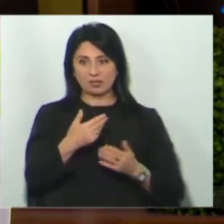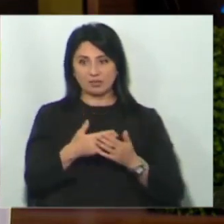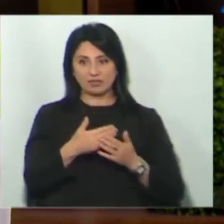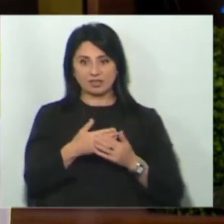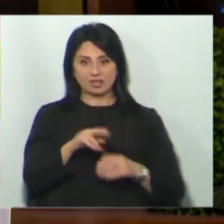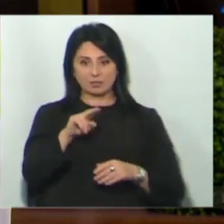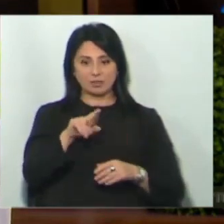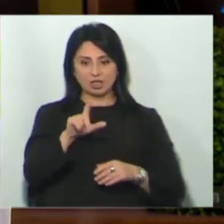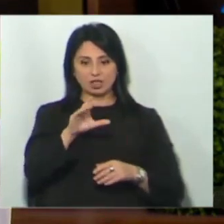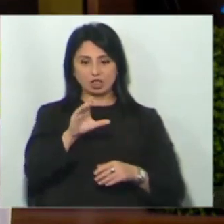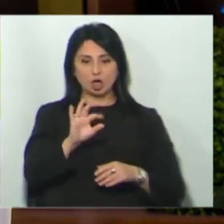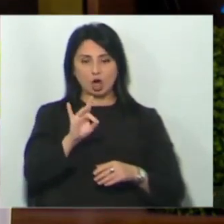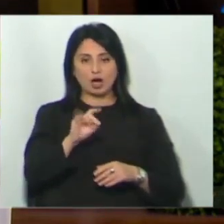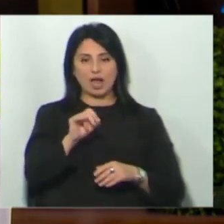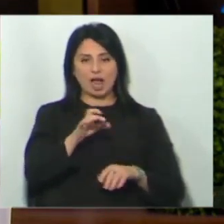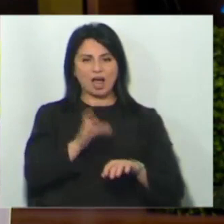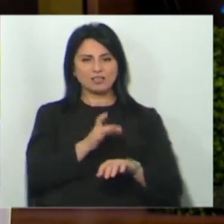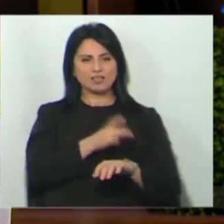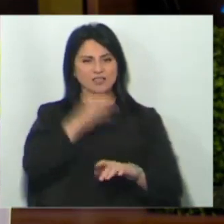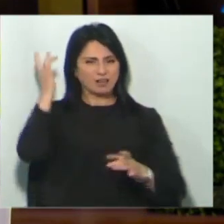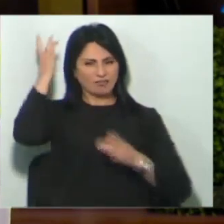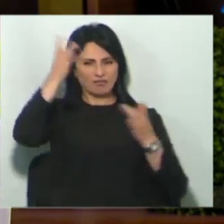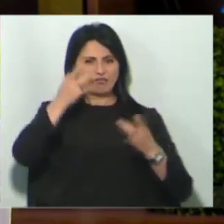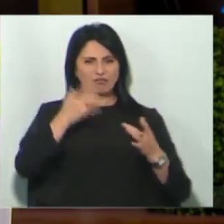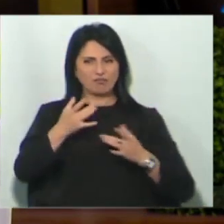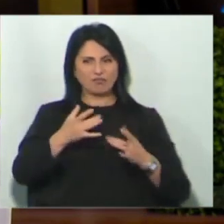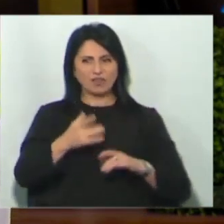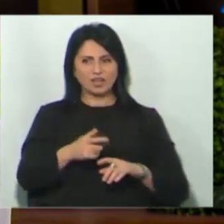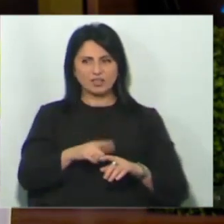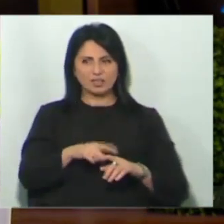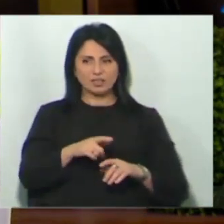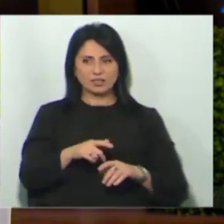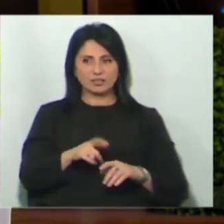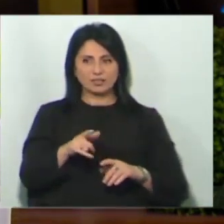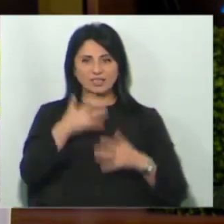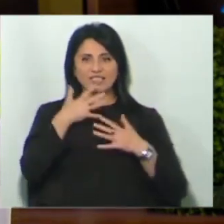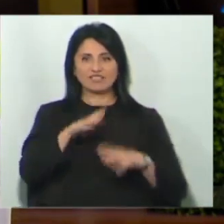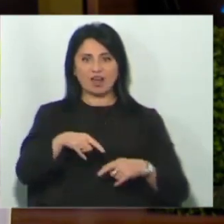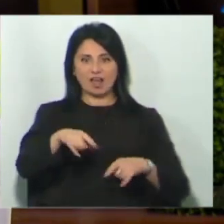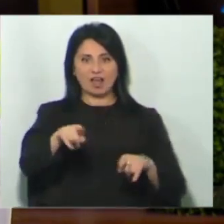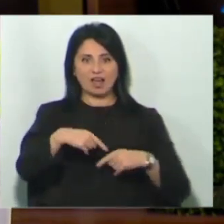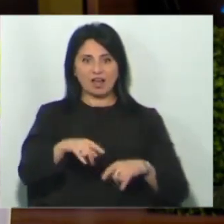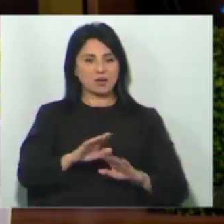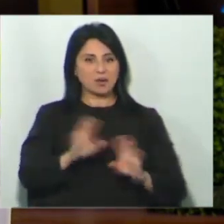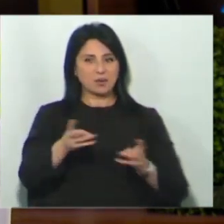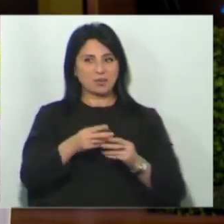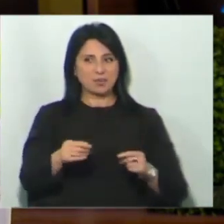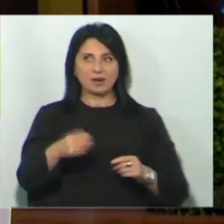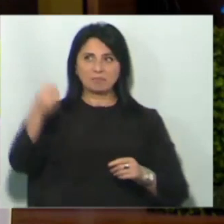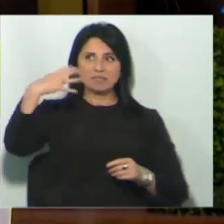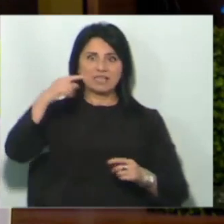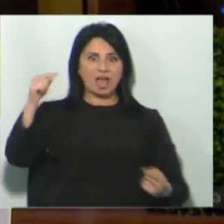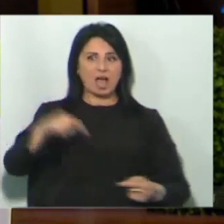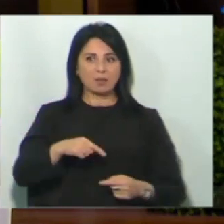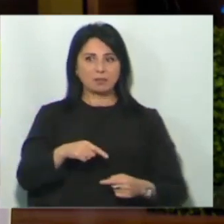ან ფსორიაზით, ან ექზემით, ან ატოპიური დერმატიტით დაავადებული სხვაზე ძალიან კარგად გრძნობ თავს, იცით. Აი მომიხდამ